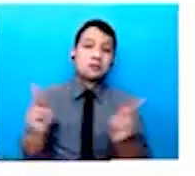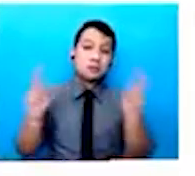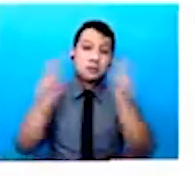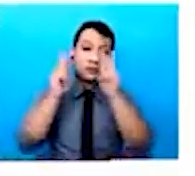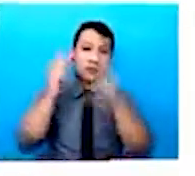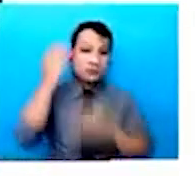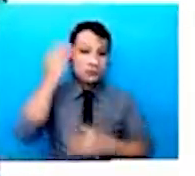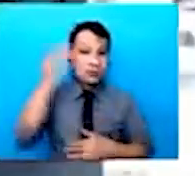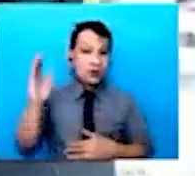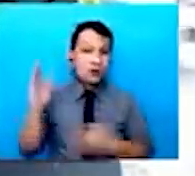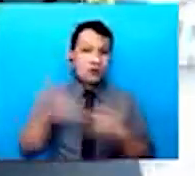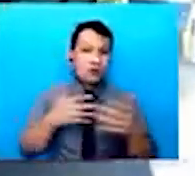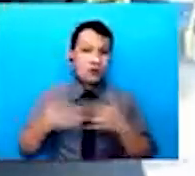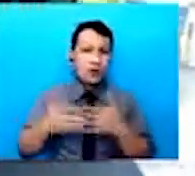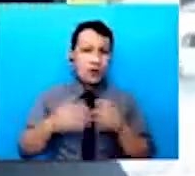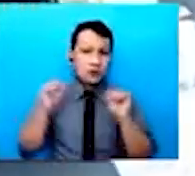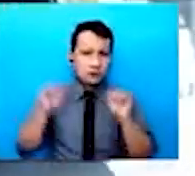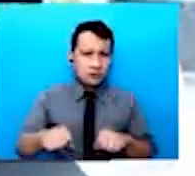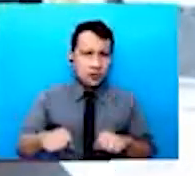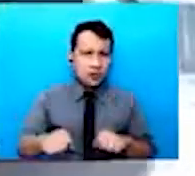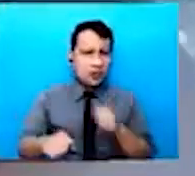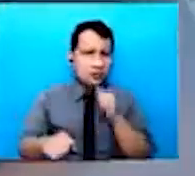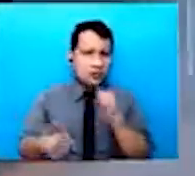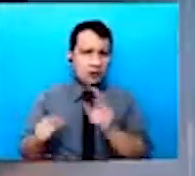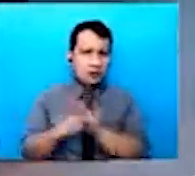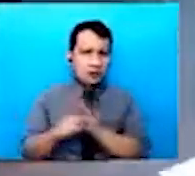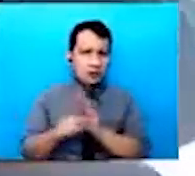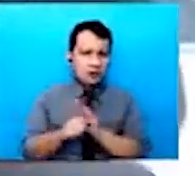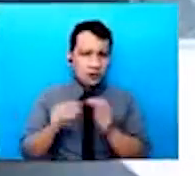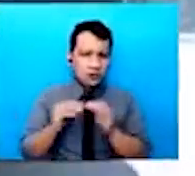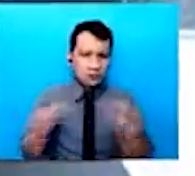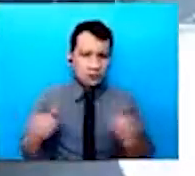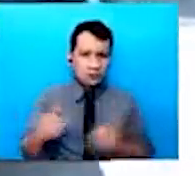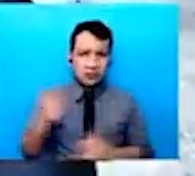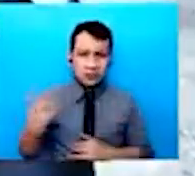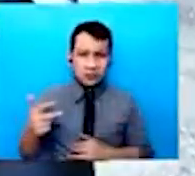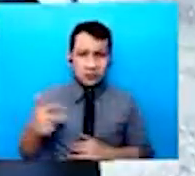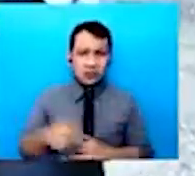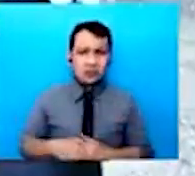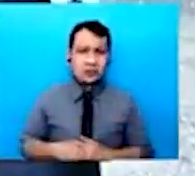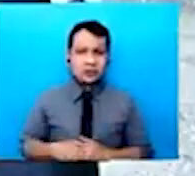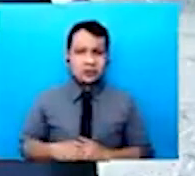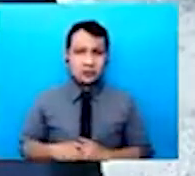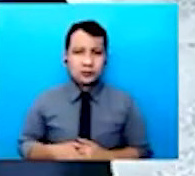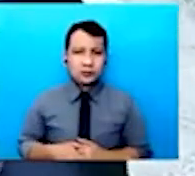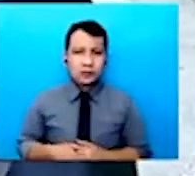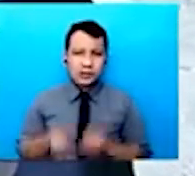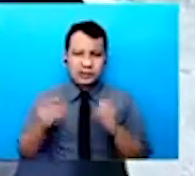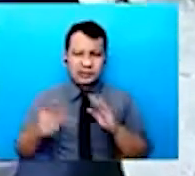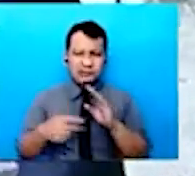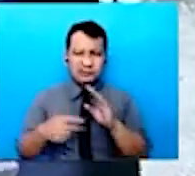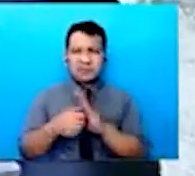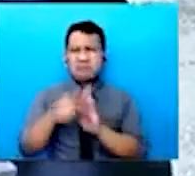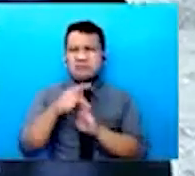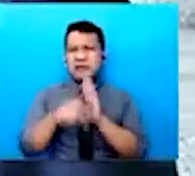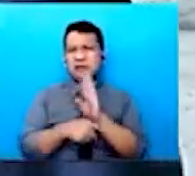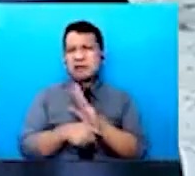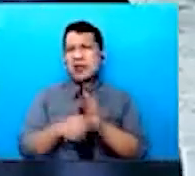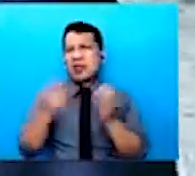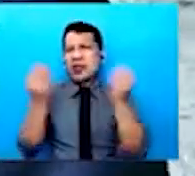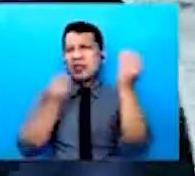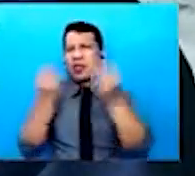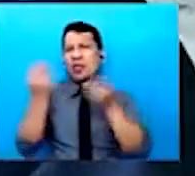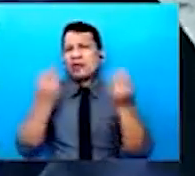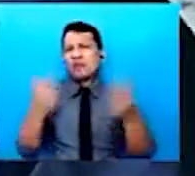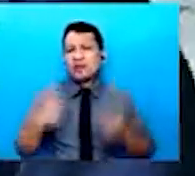kung ano ang pwede at bawal sa Alert Level 3. Sa daming mga protokol na nilalabas nila ngayon, malilito ka talaga ngayon. Para